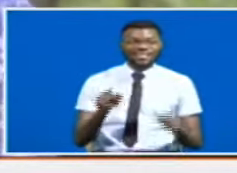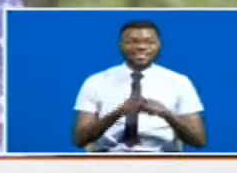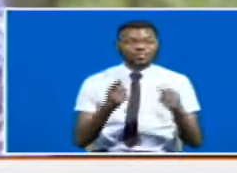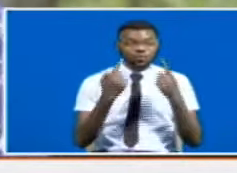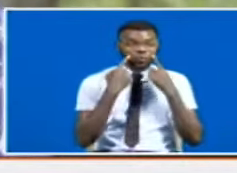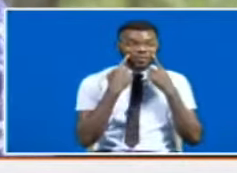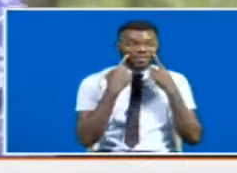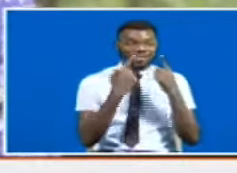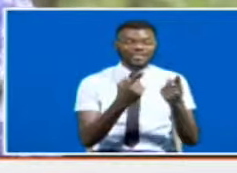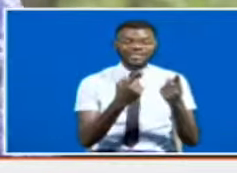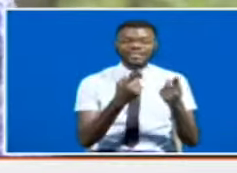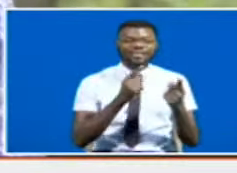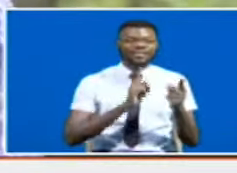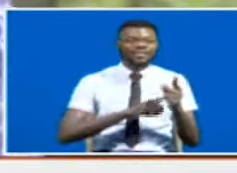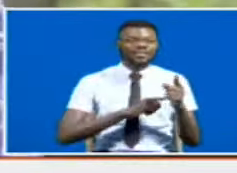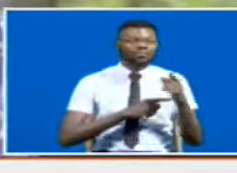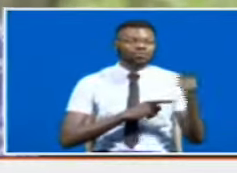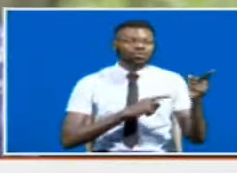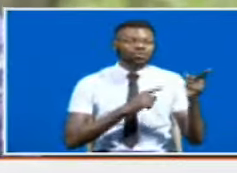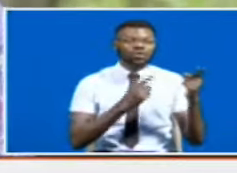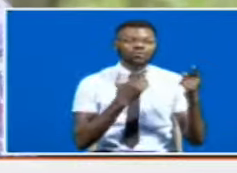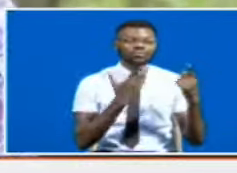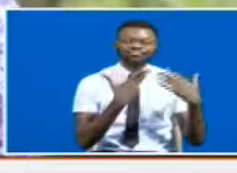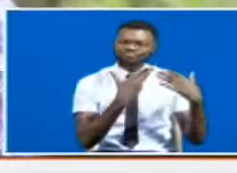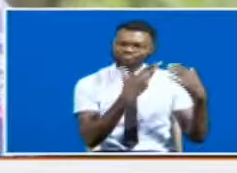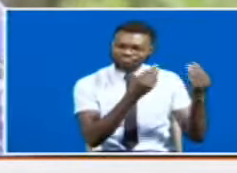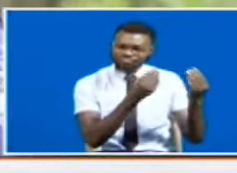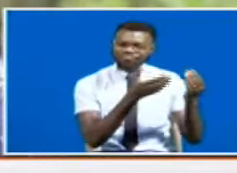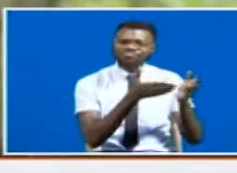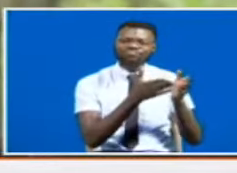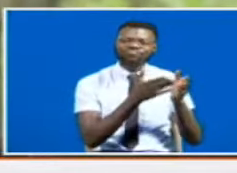ukienda muni uniombee hiyo Barabara nichape